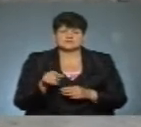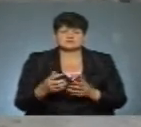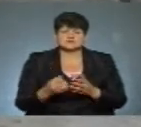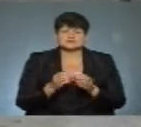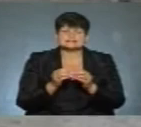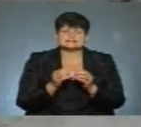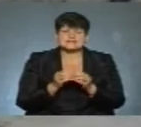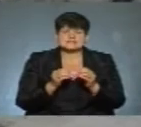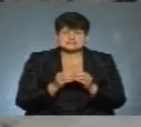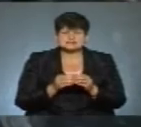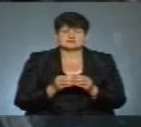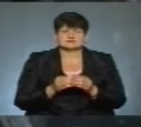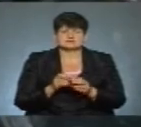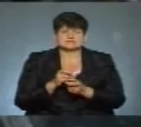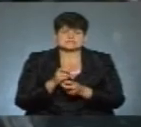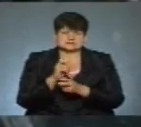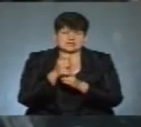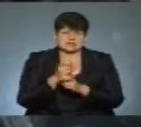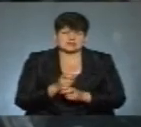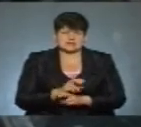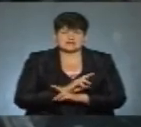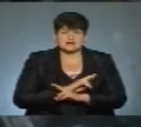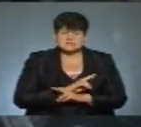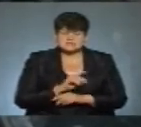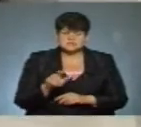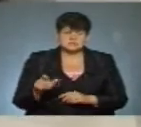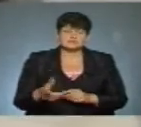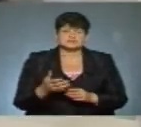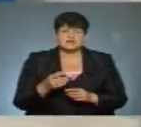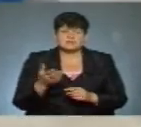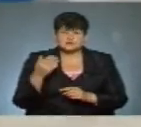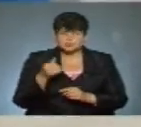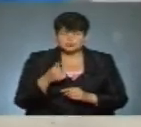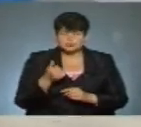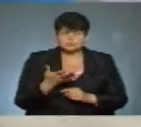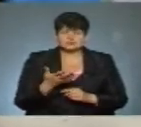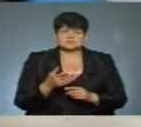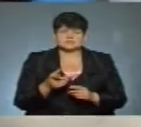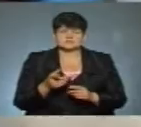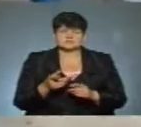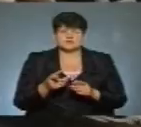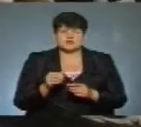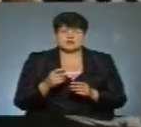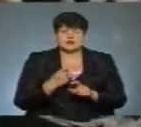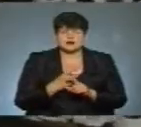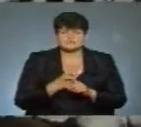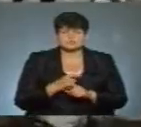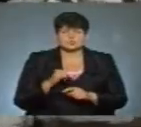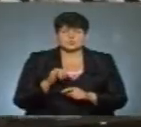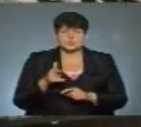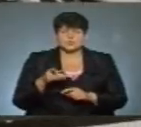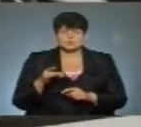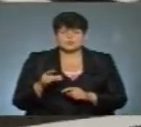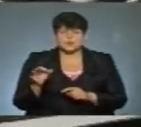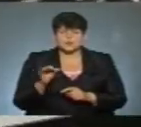скелетів 17-го початку 19-го століття. А минулого року скелет, фрагменти одягу та взуття австро-угорського офіцера. Речі,